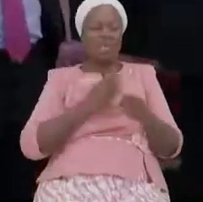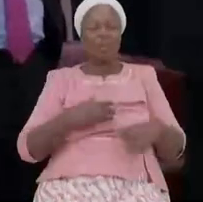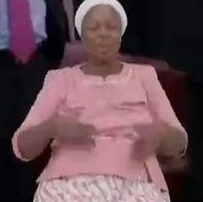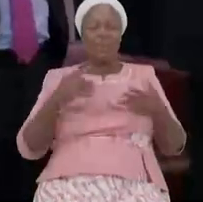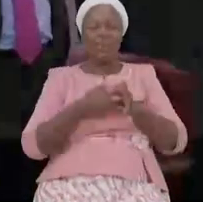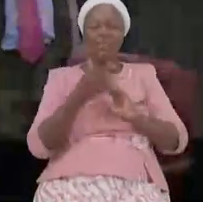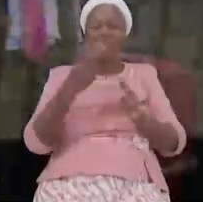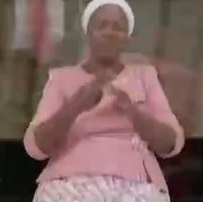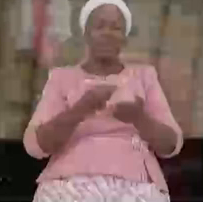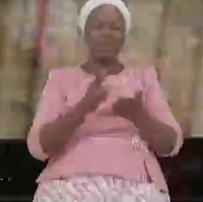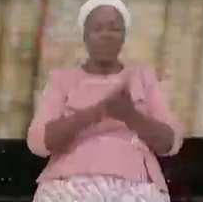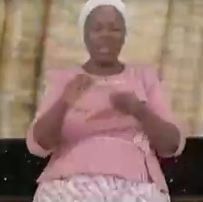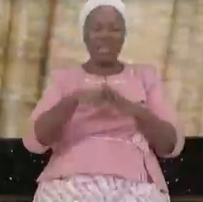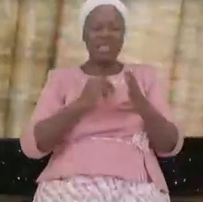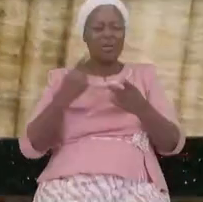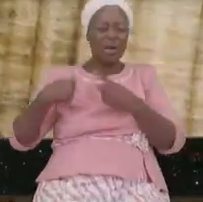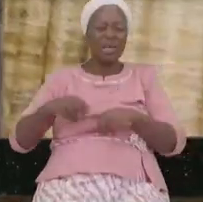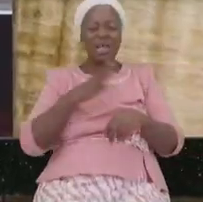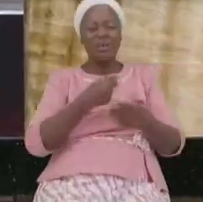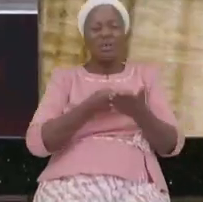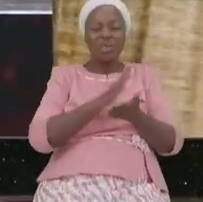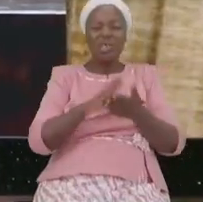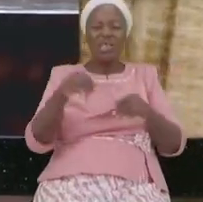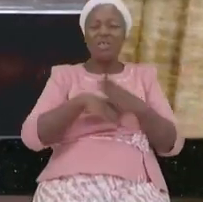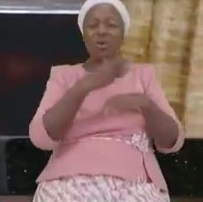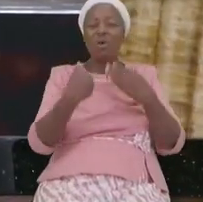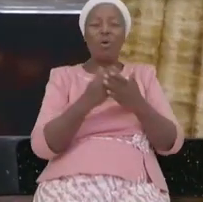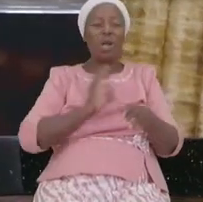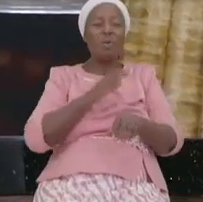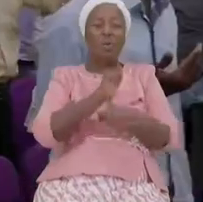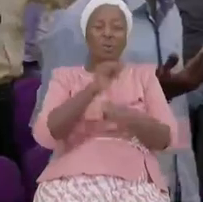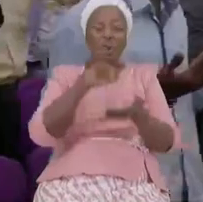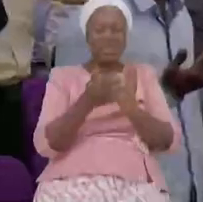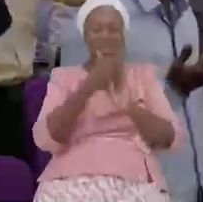cœurs, la sainteté dans tous nos efforts au nom de Jésus.